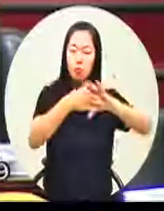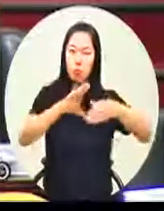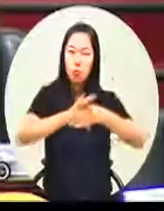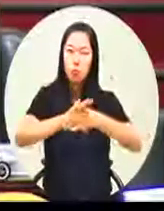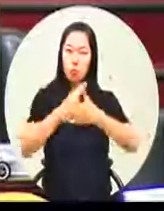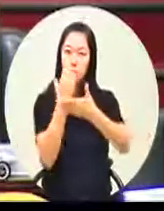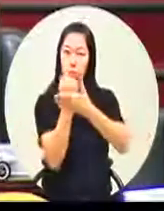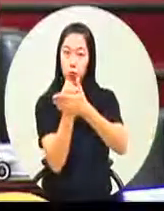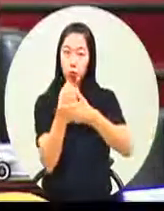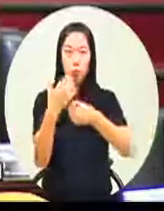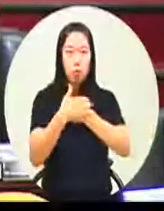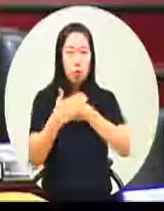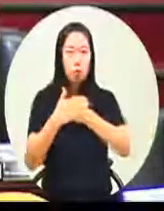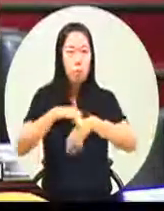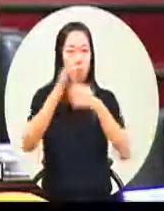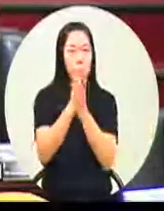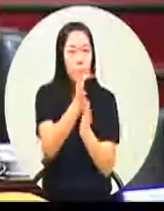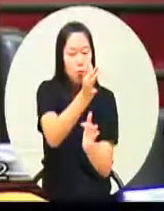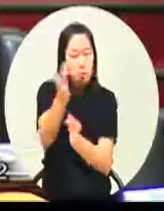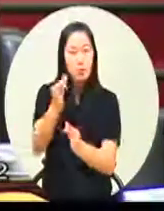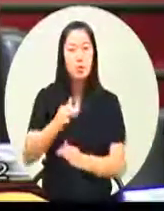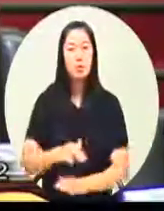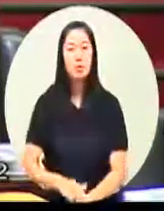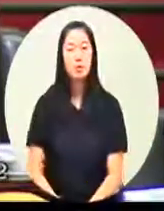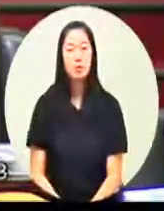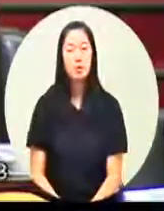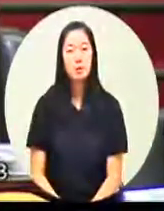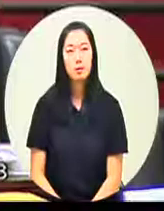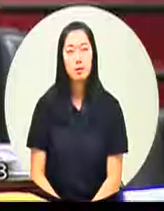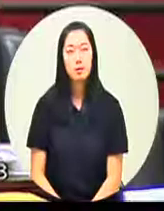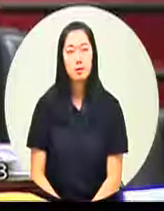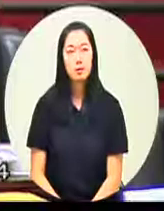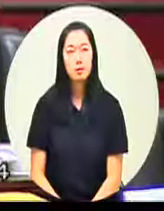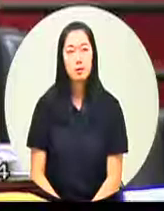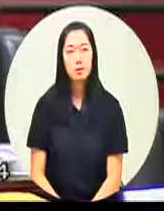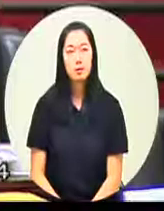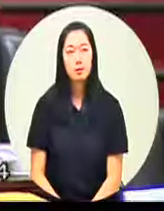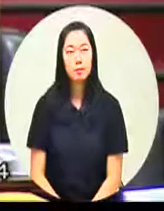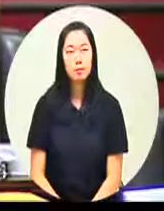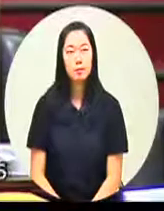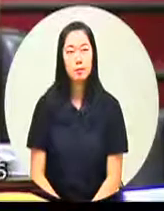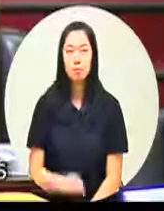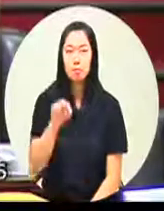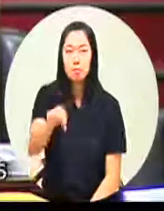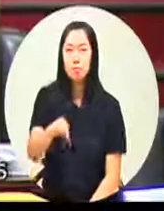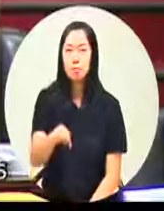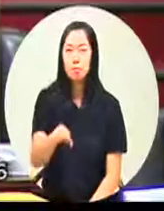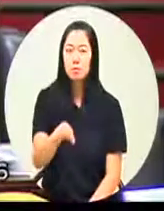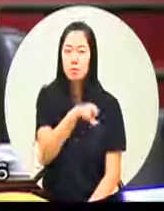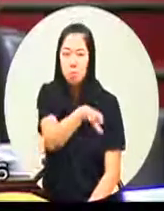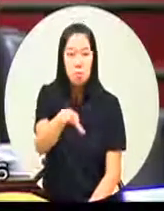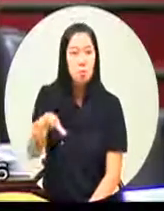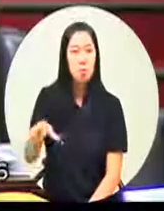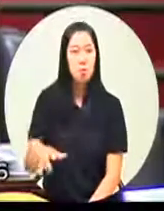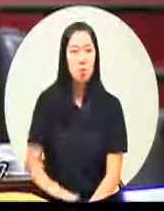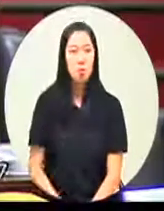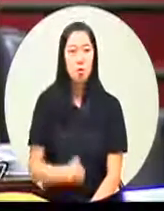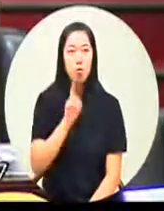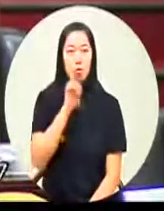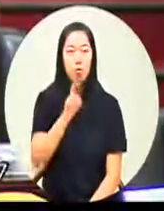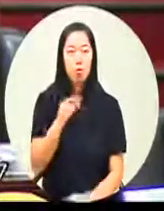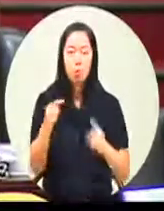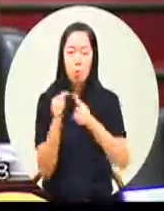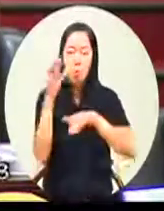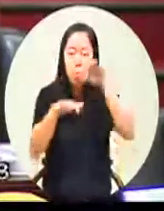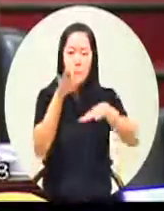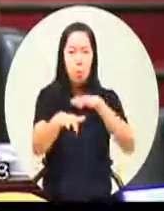保存最完整的一个地方，啊，这样的地方会没有观光的吸引力